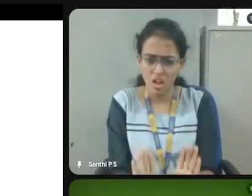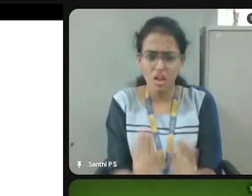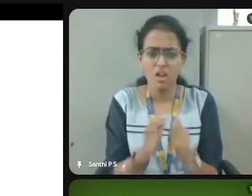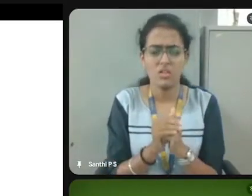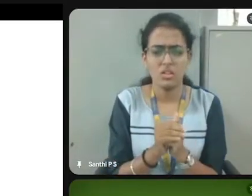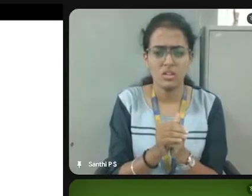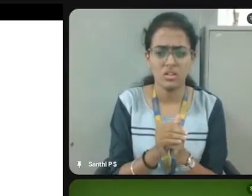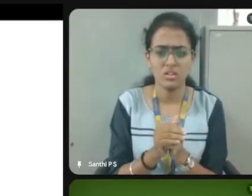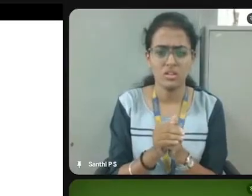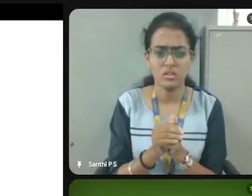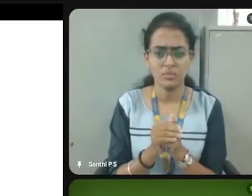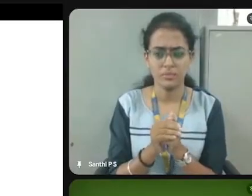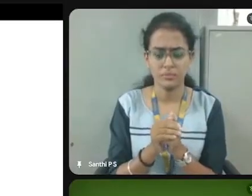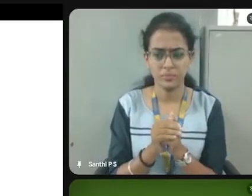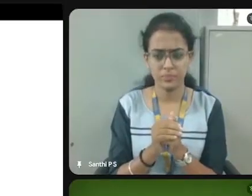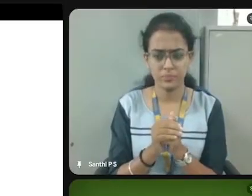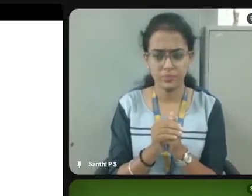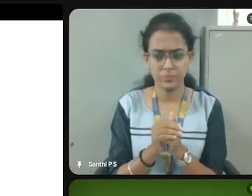കാണിക്കുന്നത്.